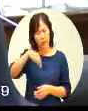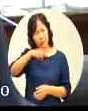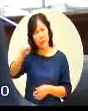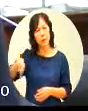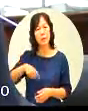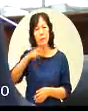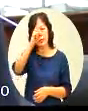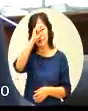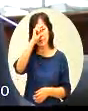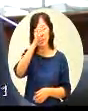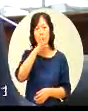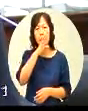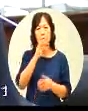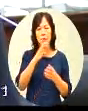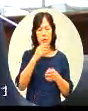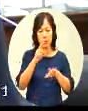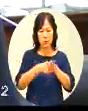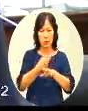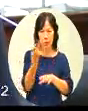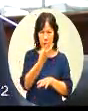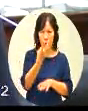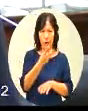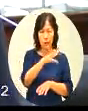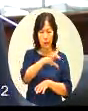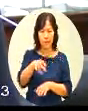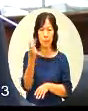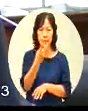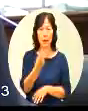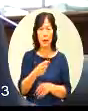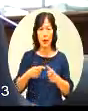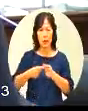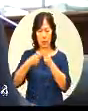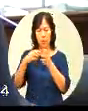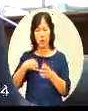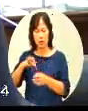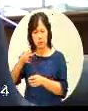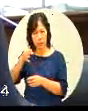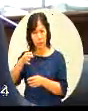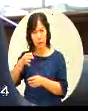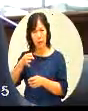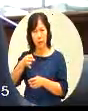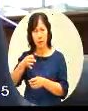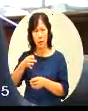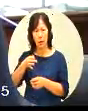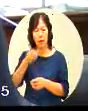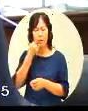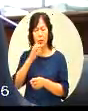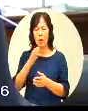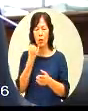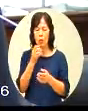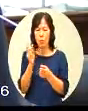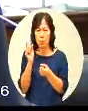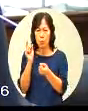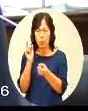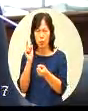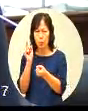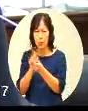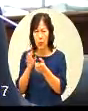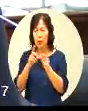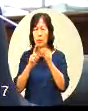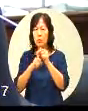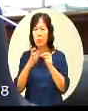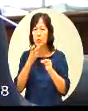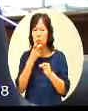我们希望能够从两方面，第一个，我们预算里面从来没有一个中